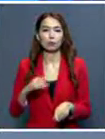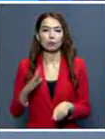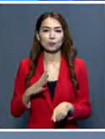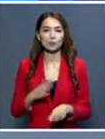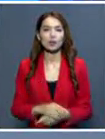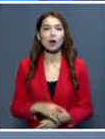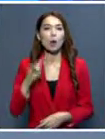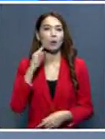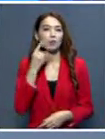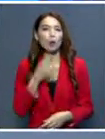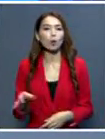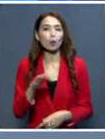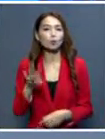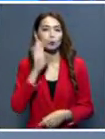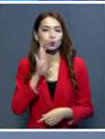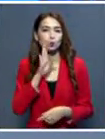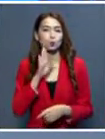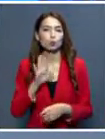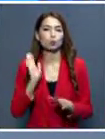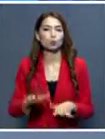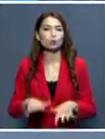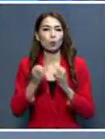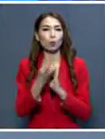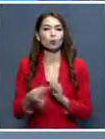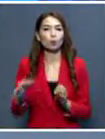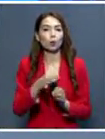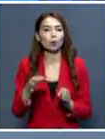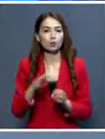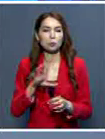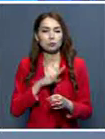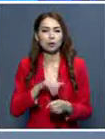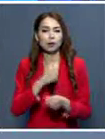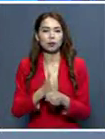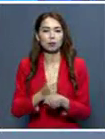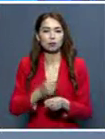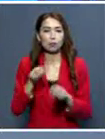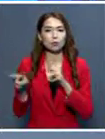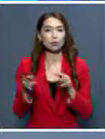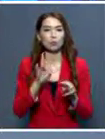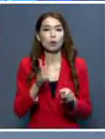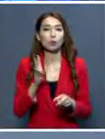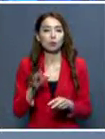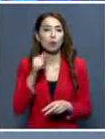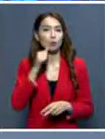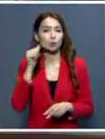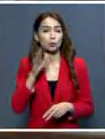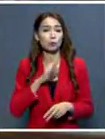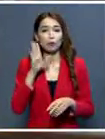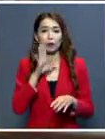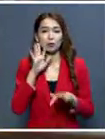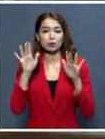Павлодар облысында су жайылуы мүмкін деген 14 елді мекен ерекше бақылауға алынған, бірақ аймақта биыл қар аз болғандықтан қауіп